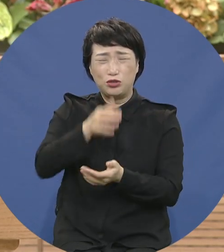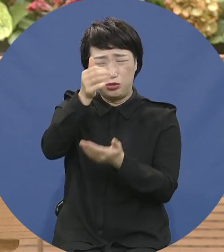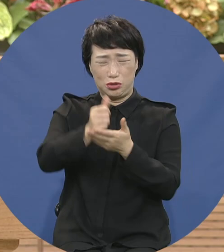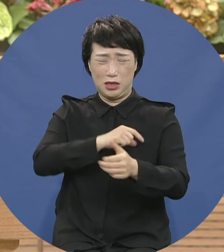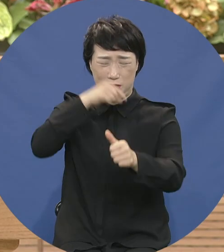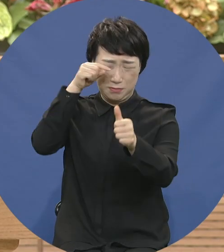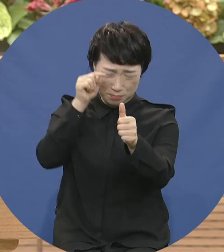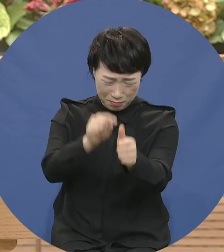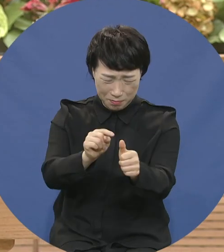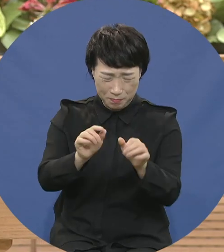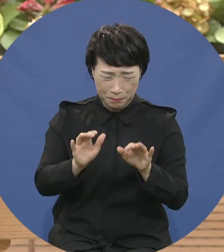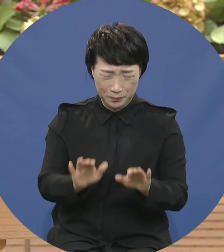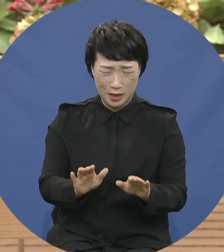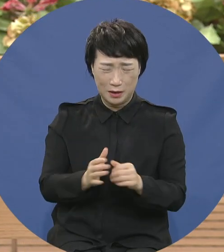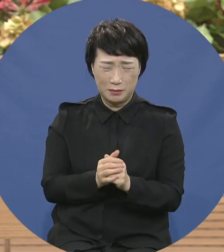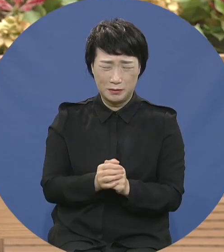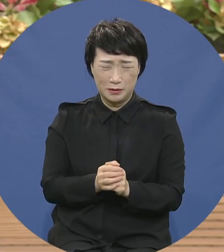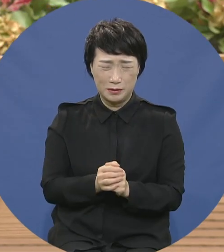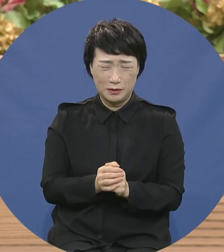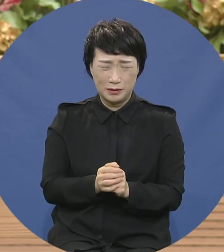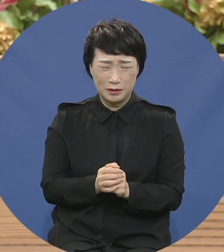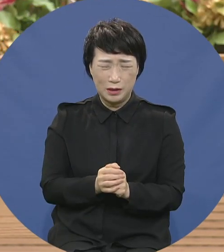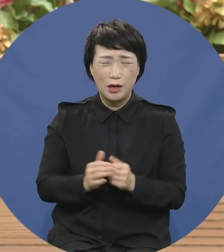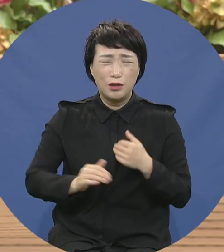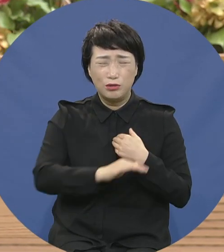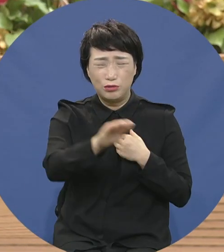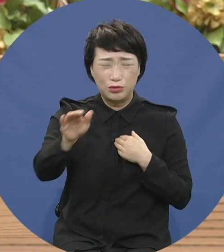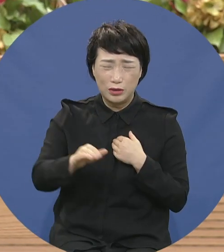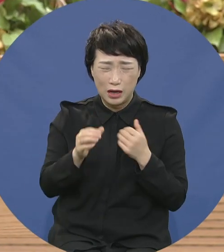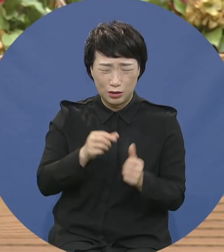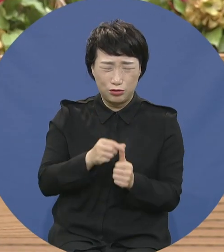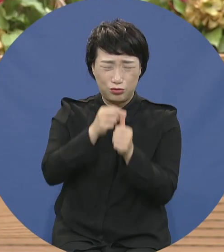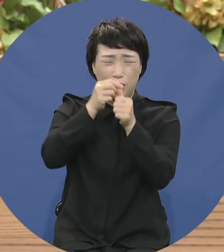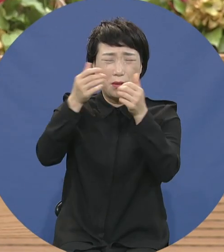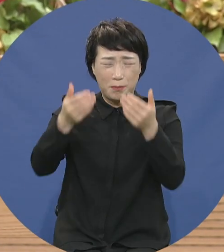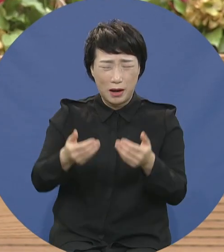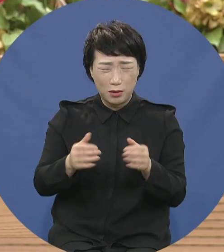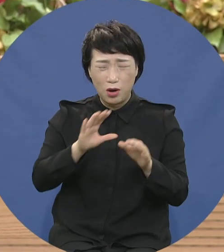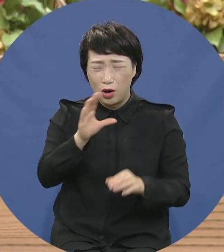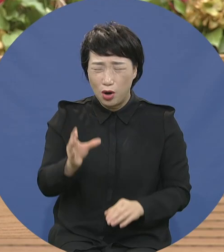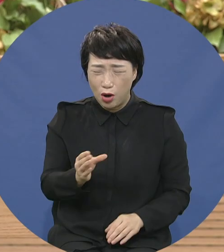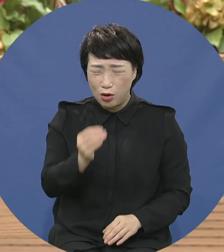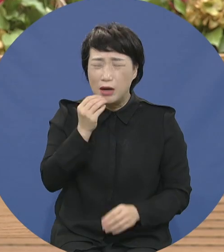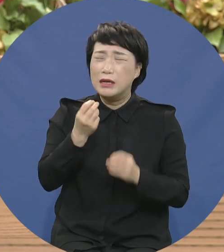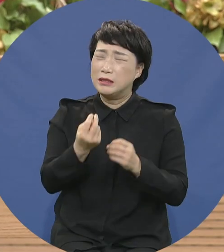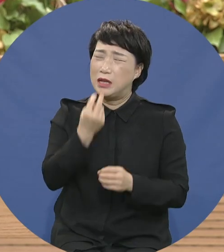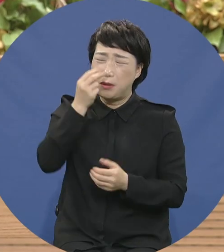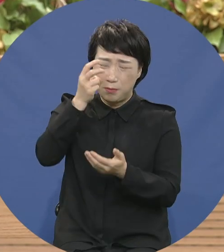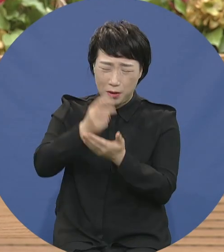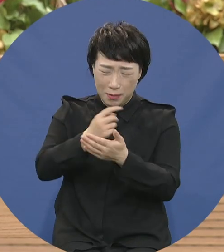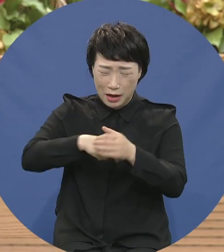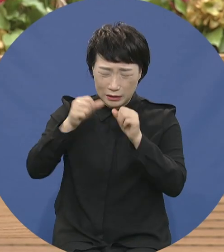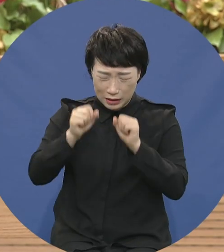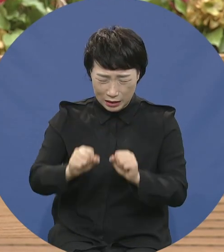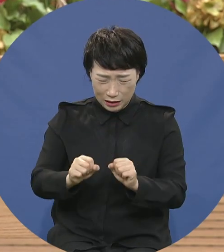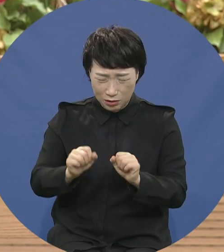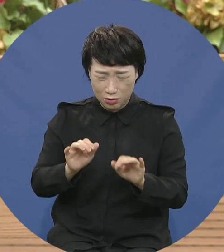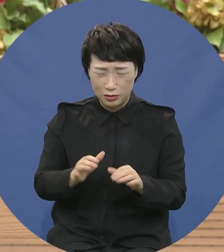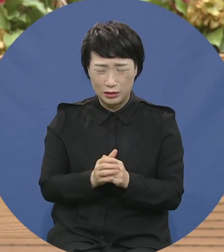예수님의 이름으로 명령합니다. 우리가 구원을 받고 거룩한 생명의 법 안에